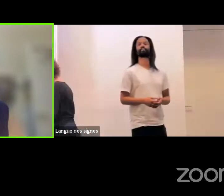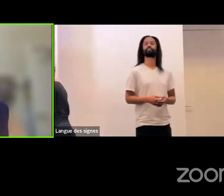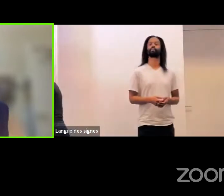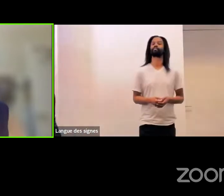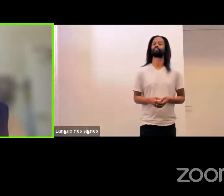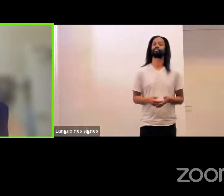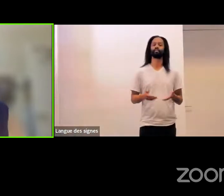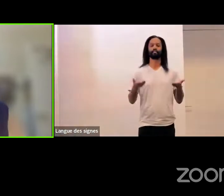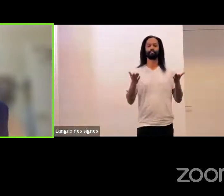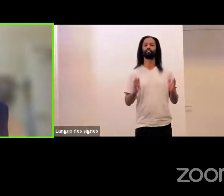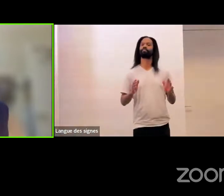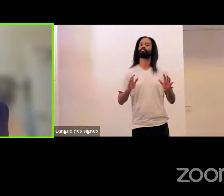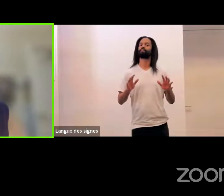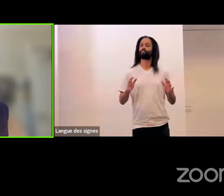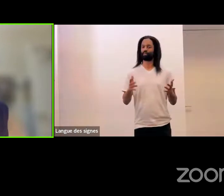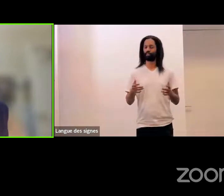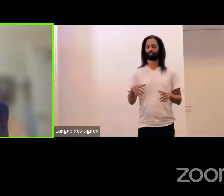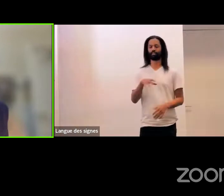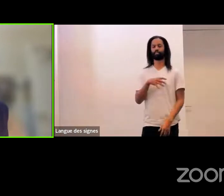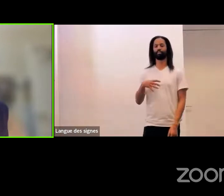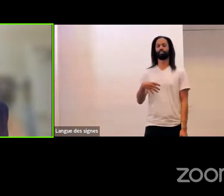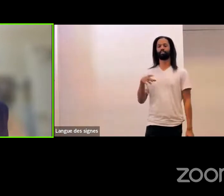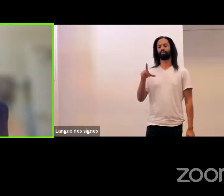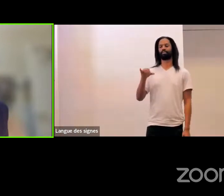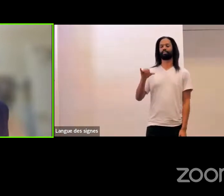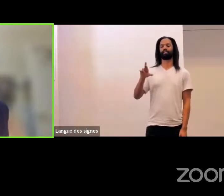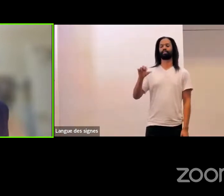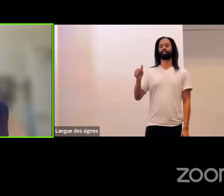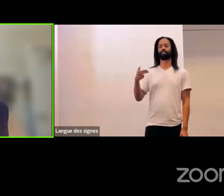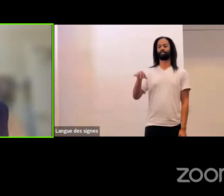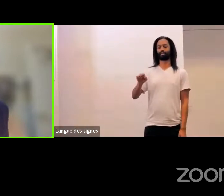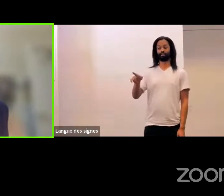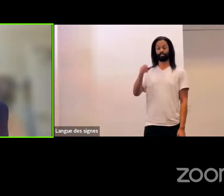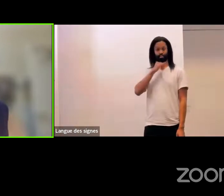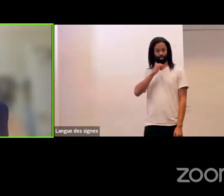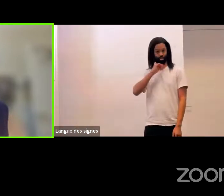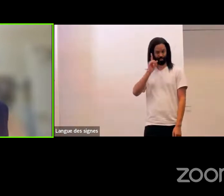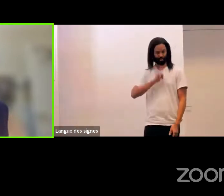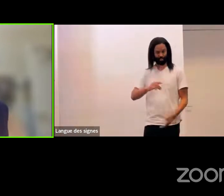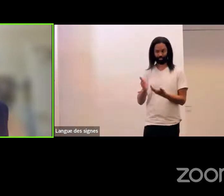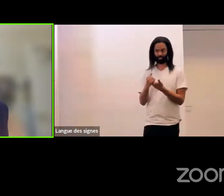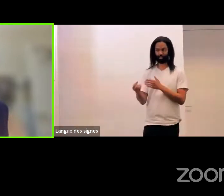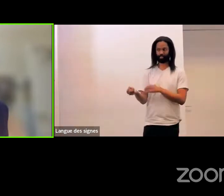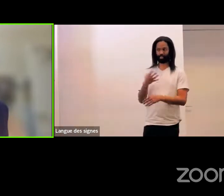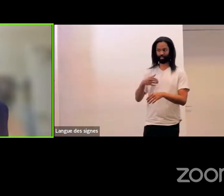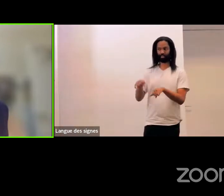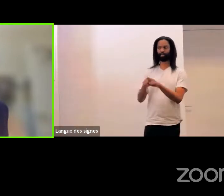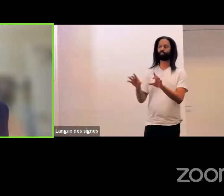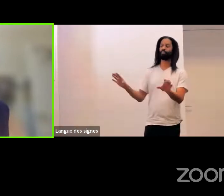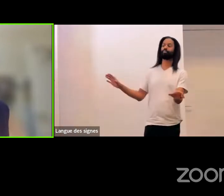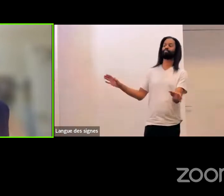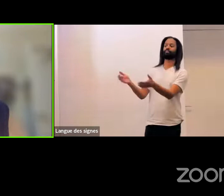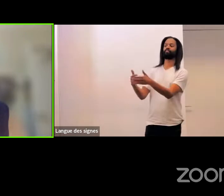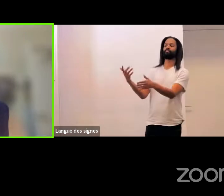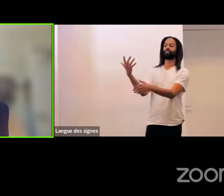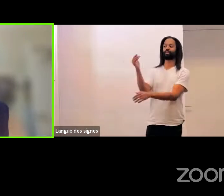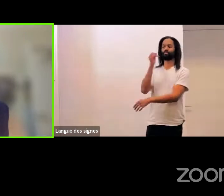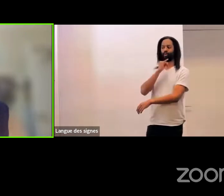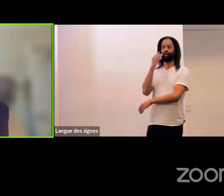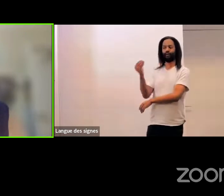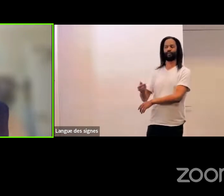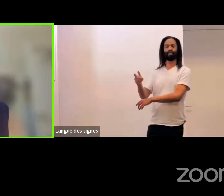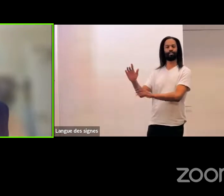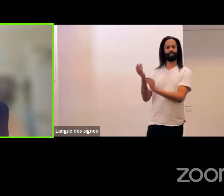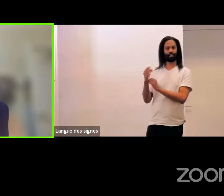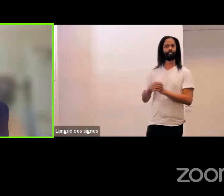Madame Nadine Lirans, petite-fille de la défunte, au nom des 5 petits-enfants. Elle expose son